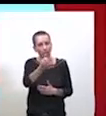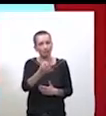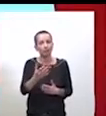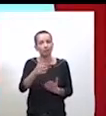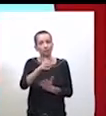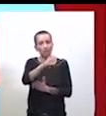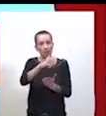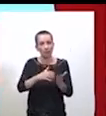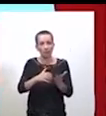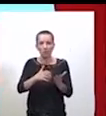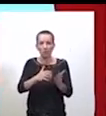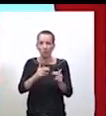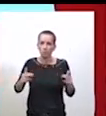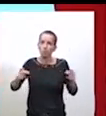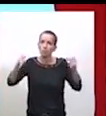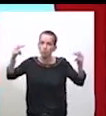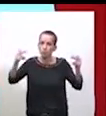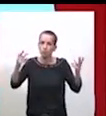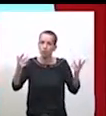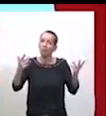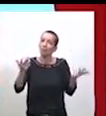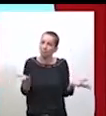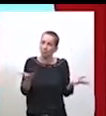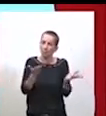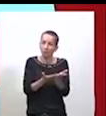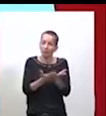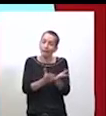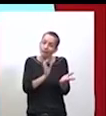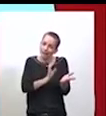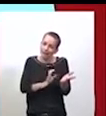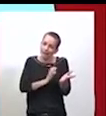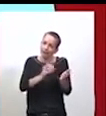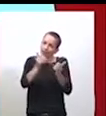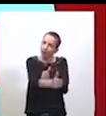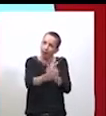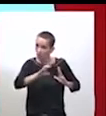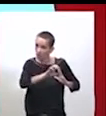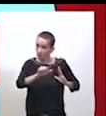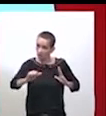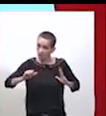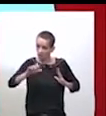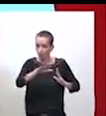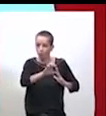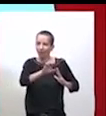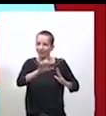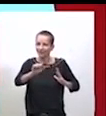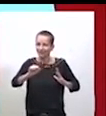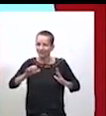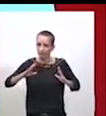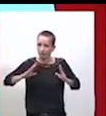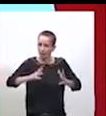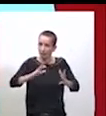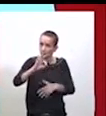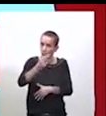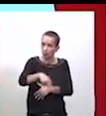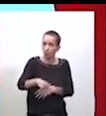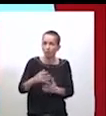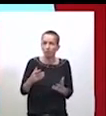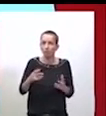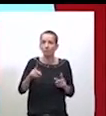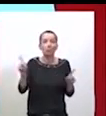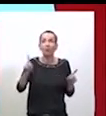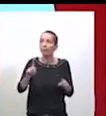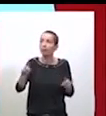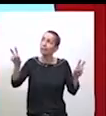rapport ambitieux. Et en plus, quel mérite, c'est de fixer comme ça un cadre et des objectifs. Et ce n'est pas seulement sympa, pour reprendre l'expression de M.